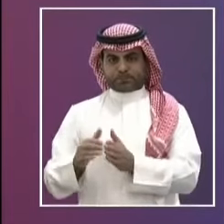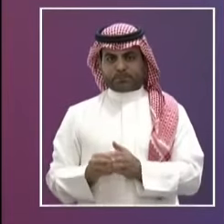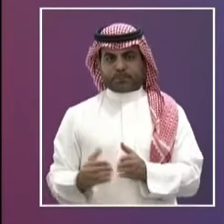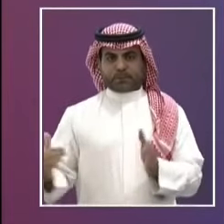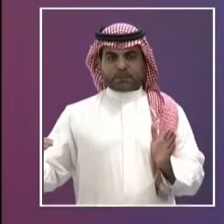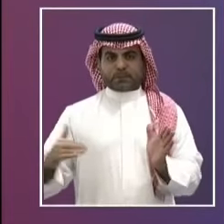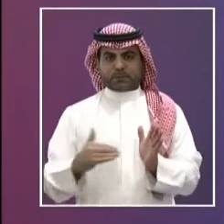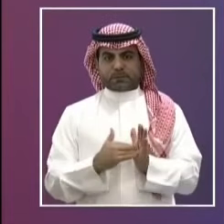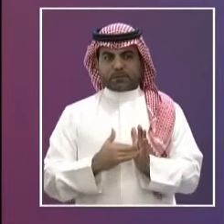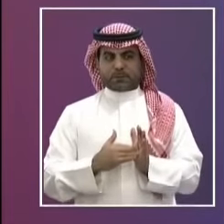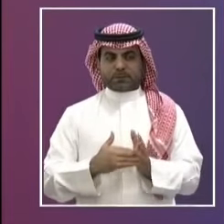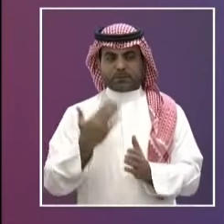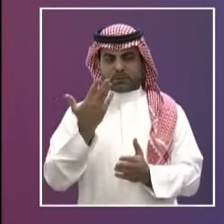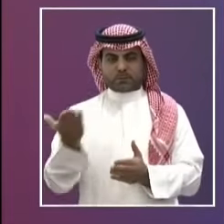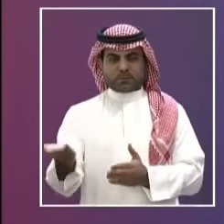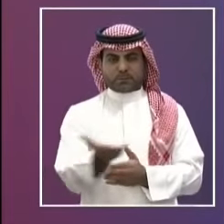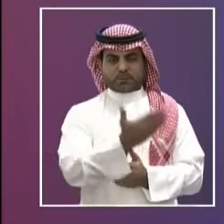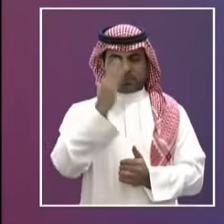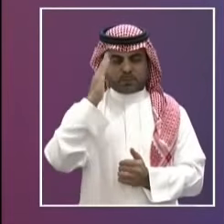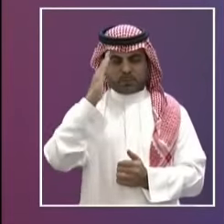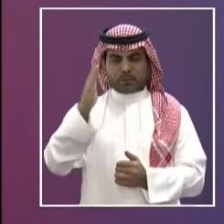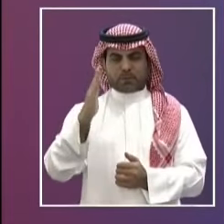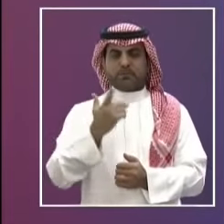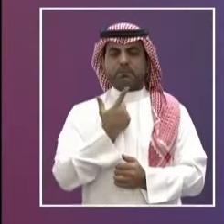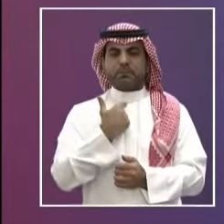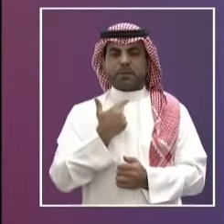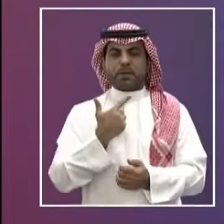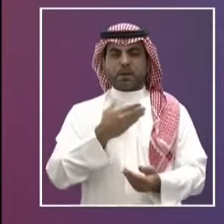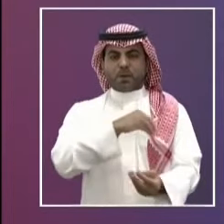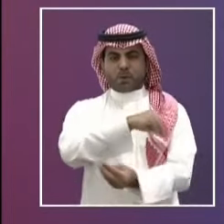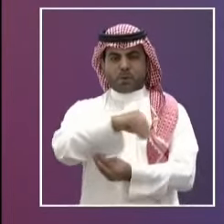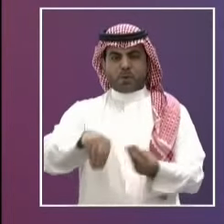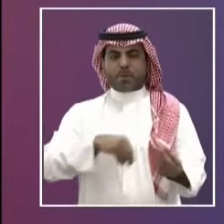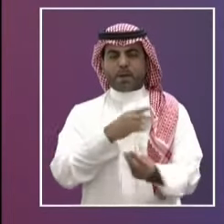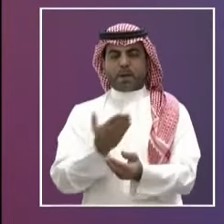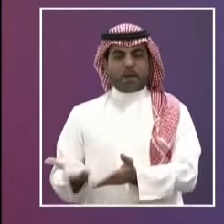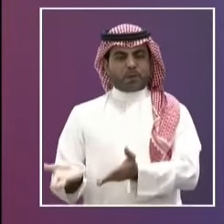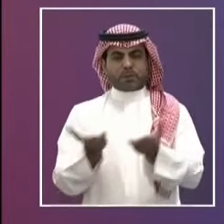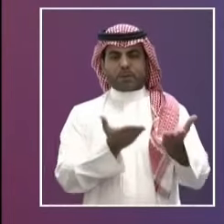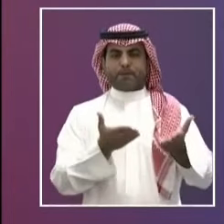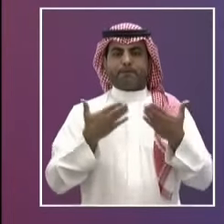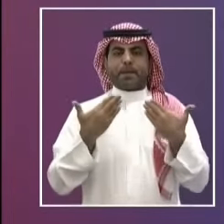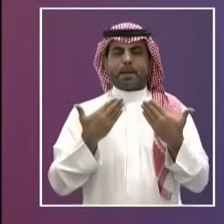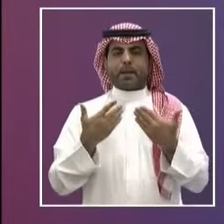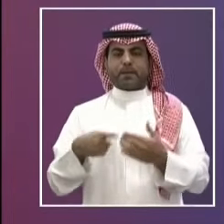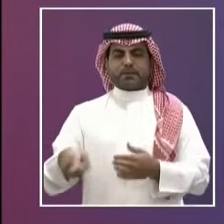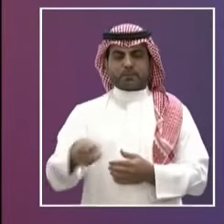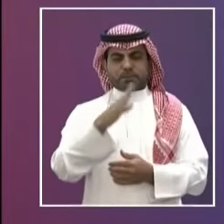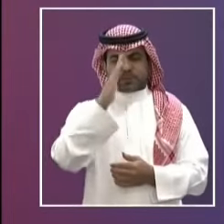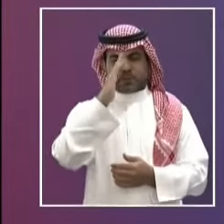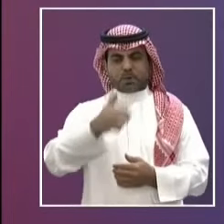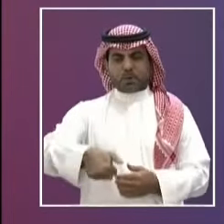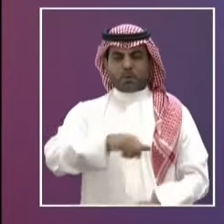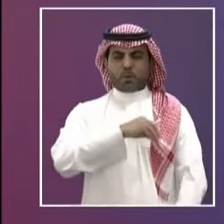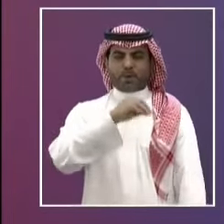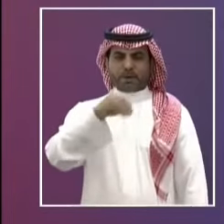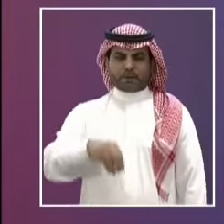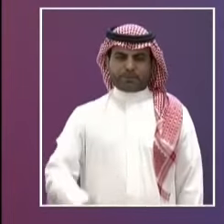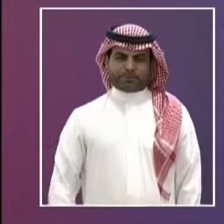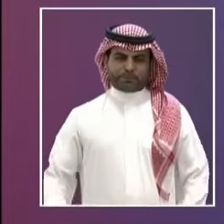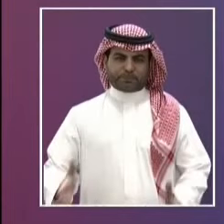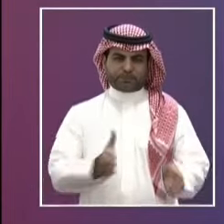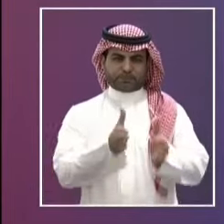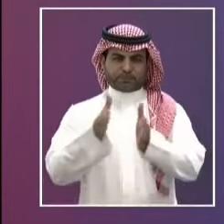شكرا جزيلا لكم، ونتمنى عمرة مقبولة وزيارة مقبولة للجميع، والسلام عليكم ورحمة الله